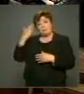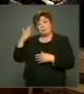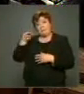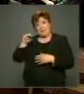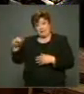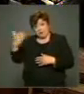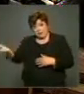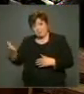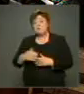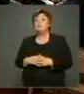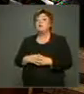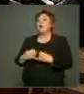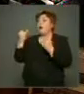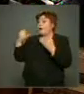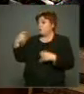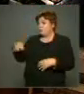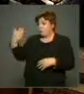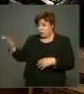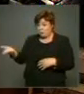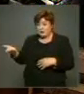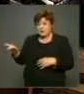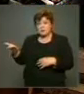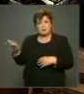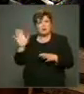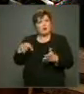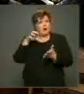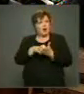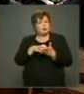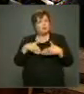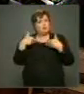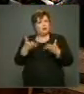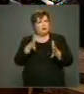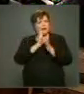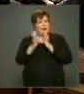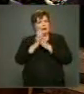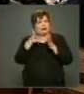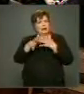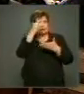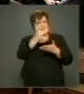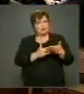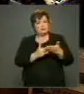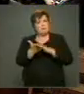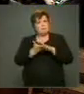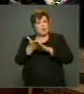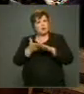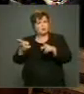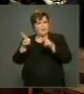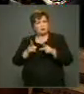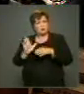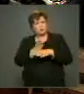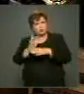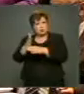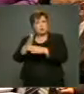Arvoisa puhemies, hallitus on myöntänyt liikenneselonteossaan, että perusväylästön kunnostamiseen on